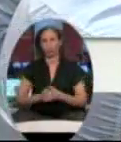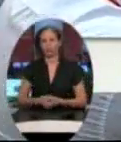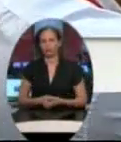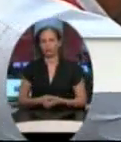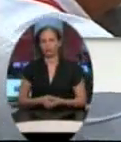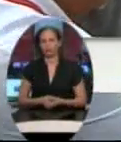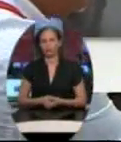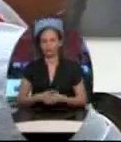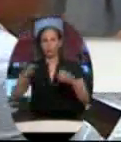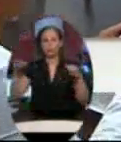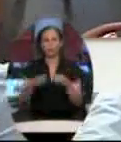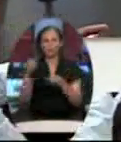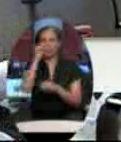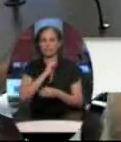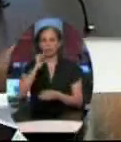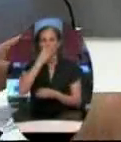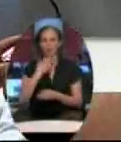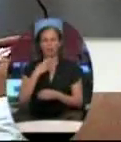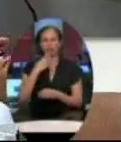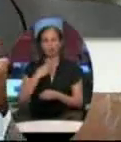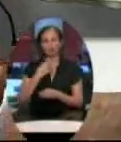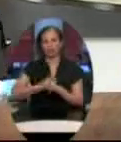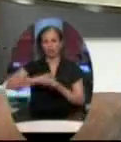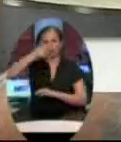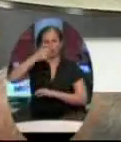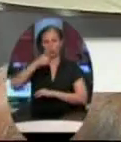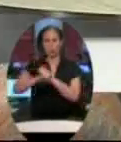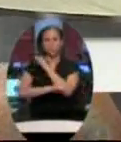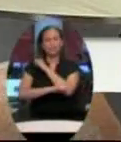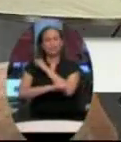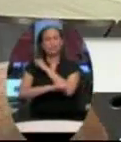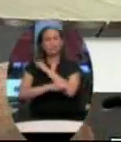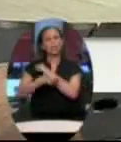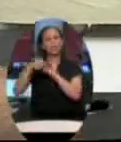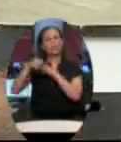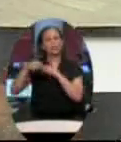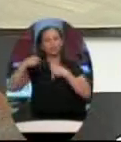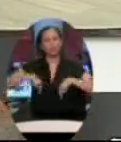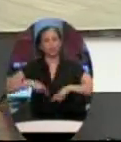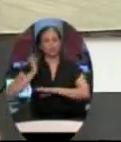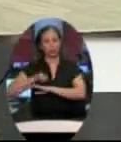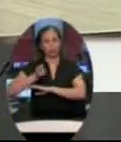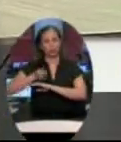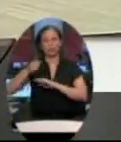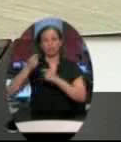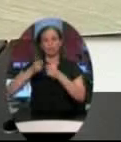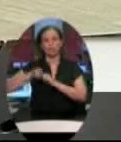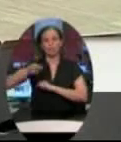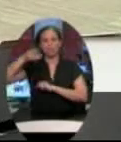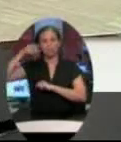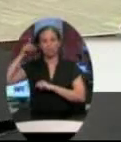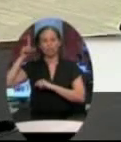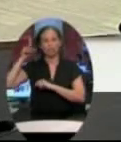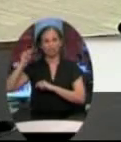שדולת הזמר העברי בכנסת, בראשות סגנית יושב ראש הכנסת, חברת הכנסת נאוה בוקר, דנה במצב הכלכלי הקשה של רבים